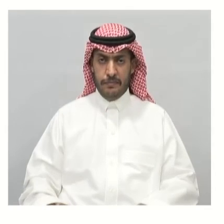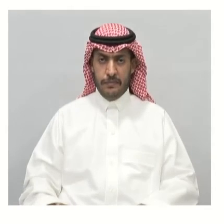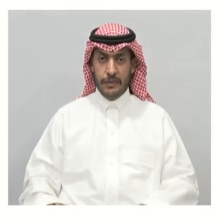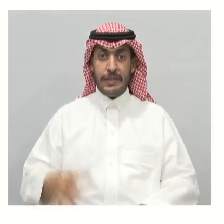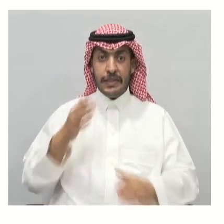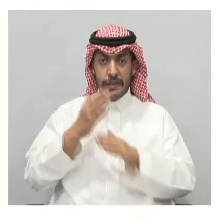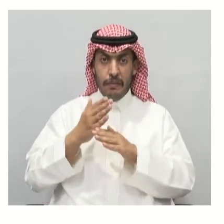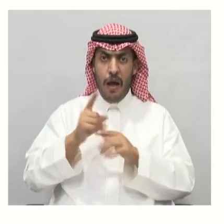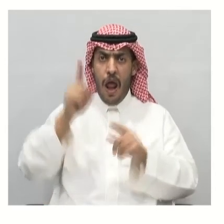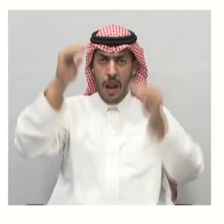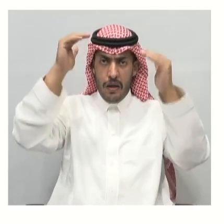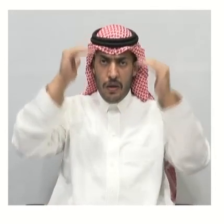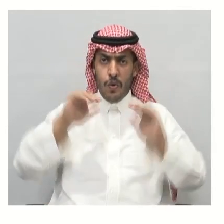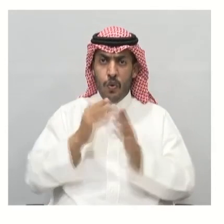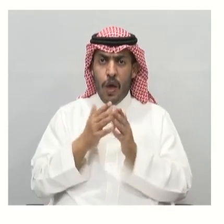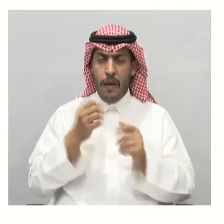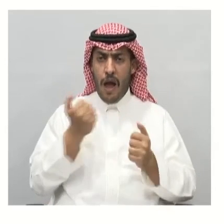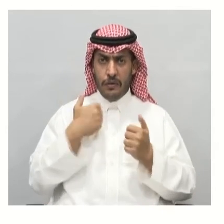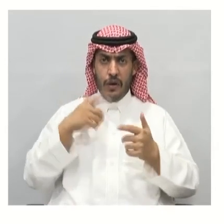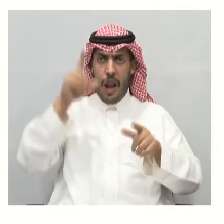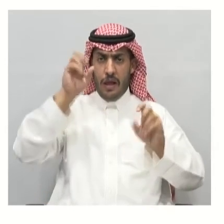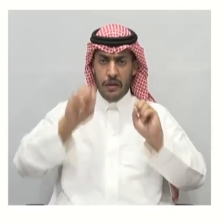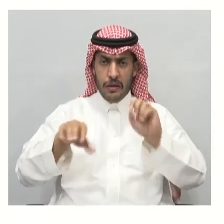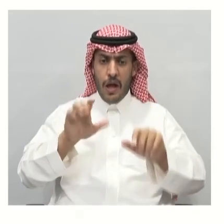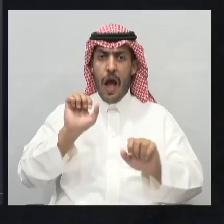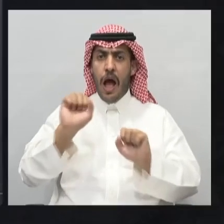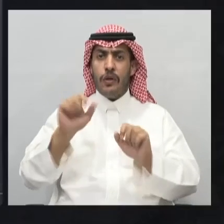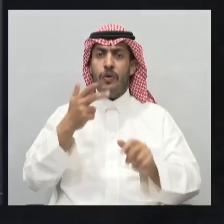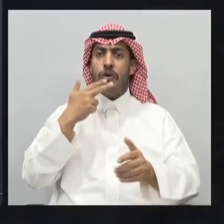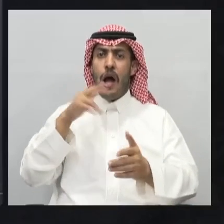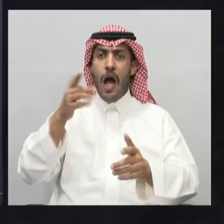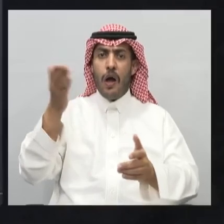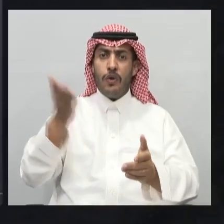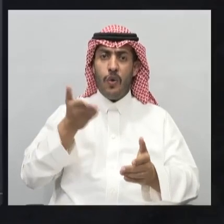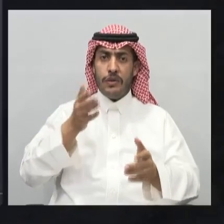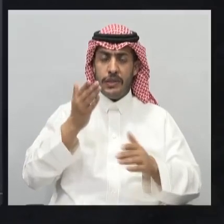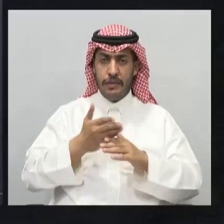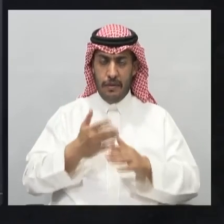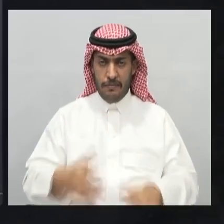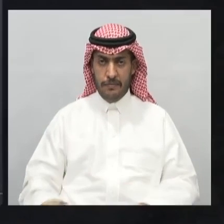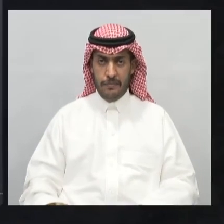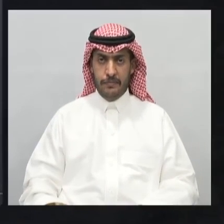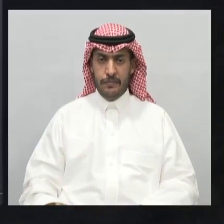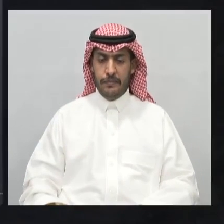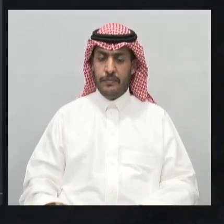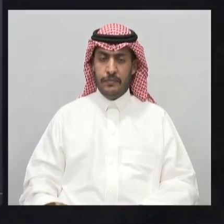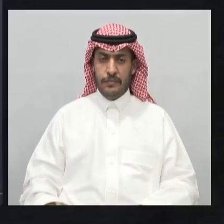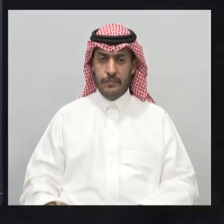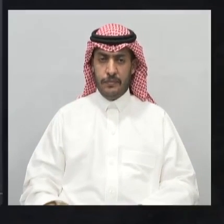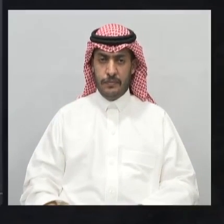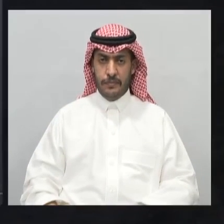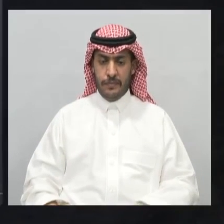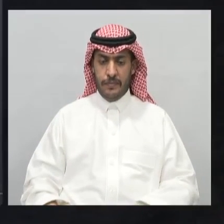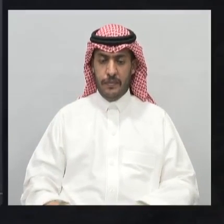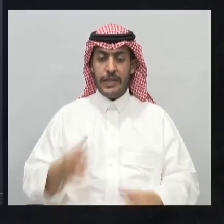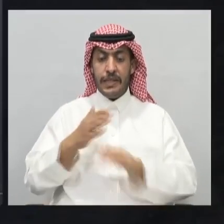لماذا ينزل الله كتبا من عنده من عنده على الرسل احسنتم قلناها قبل